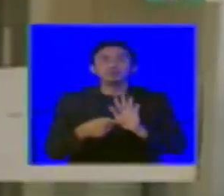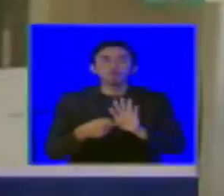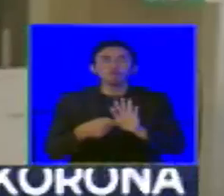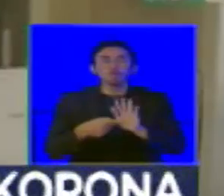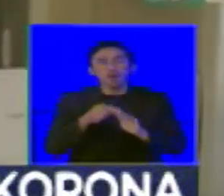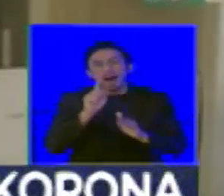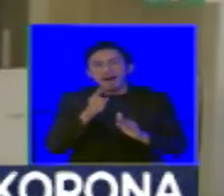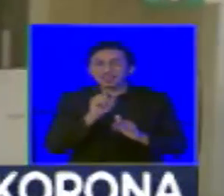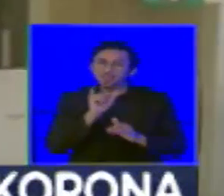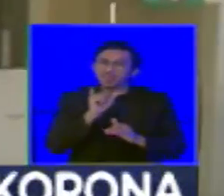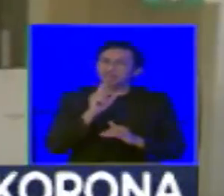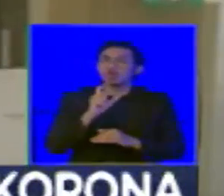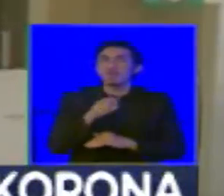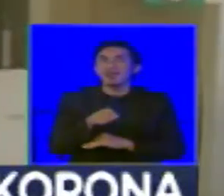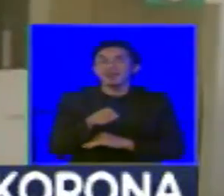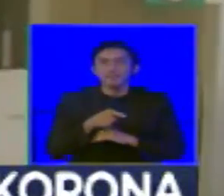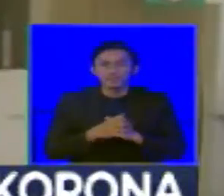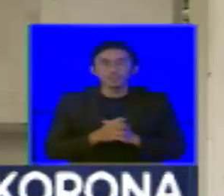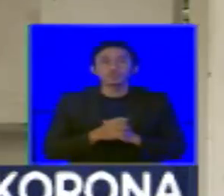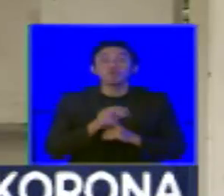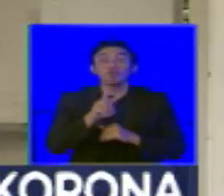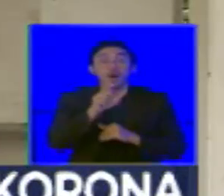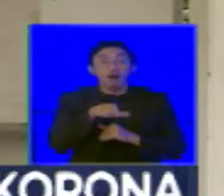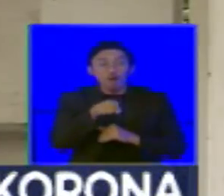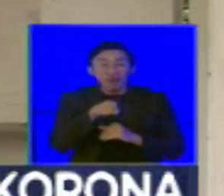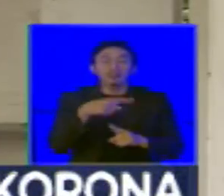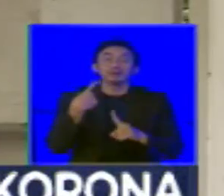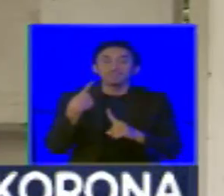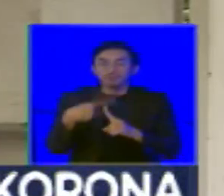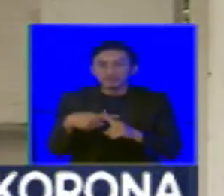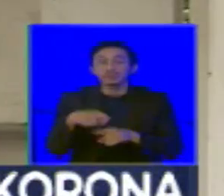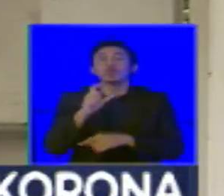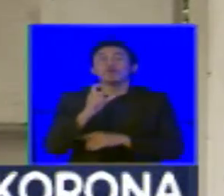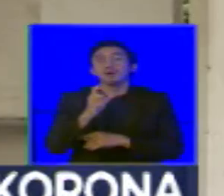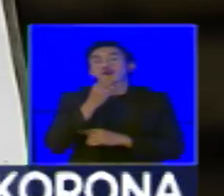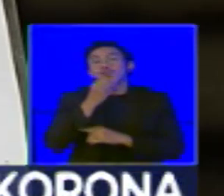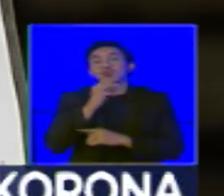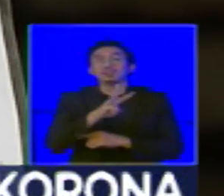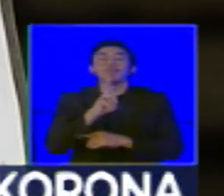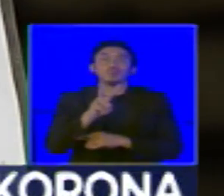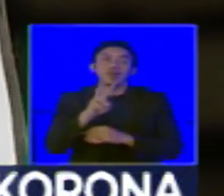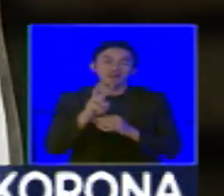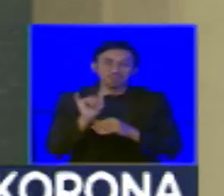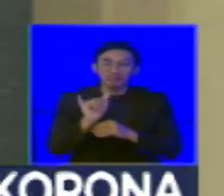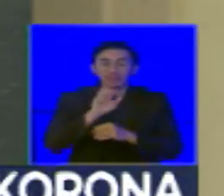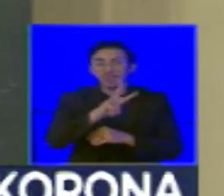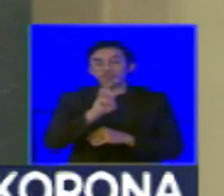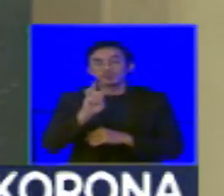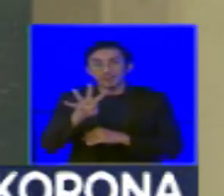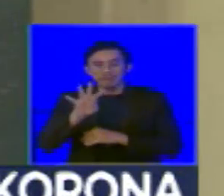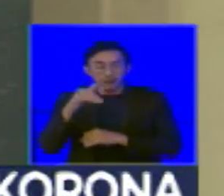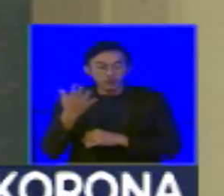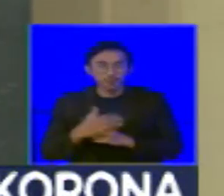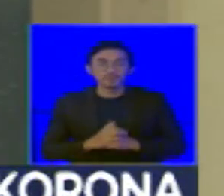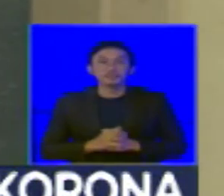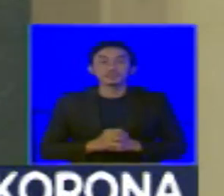orang menjalani pemeriksaan, 2 diantaranya positif corona, yakni pasien berusia 33 dan 34 tahun. Pasien kasus